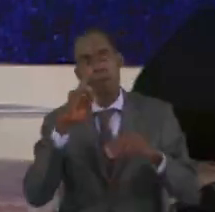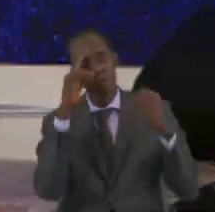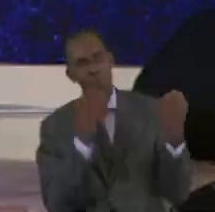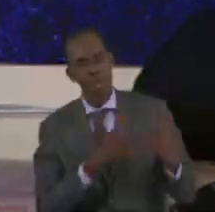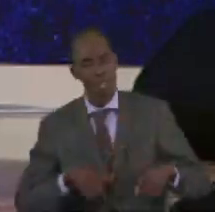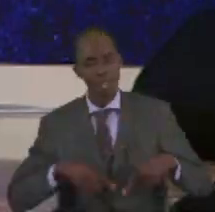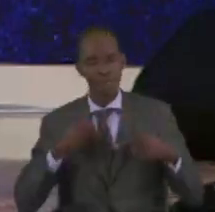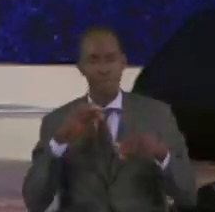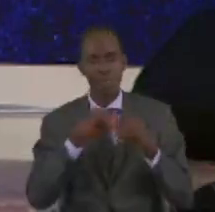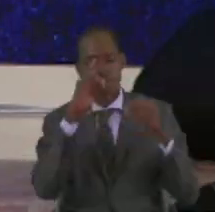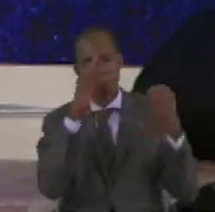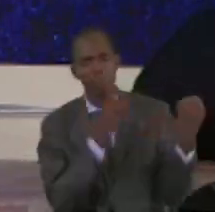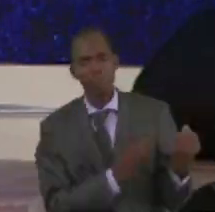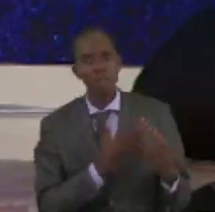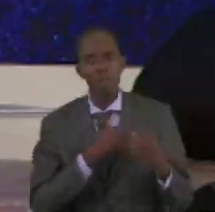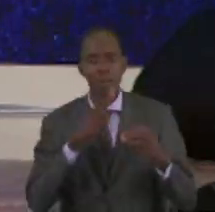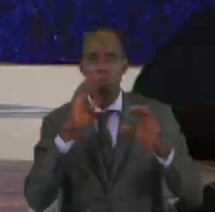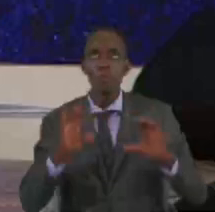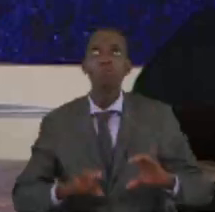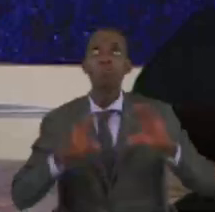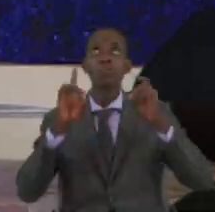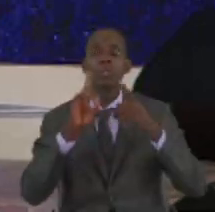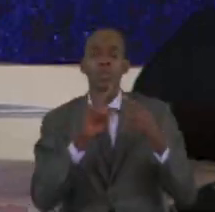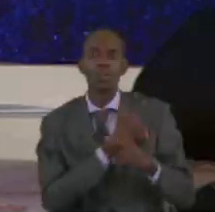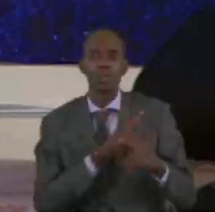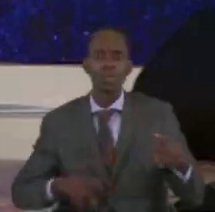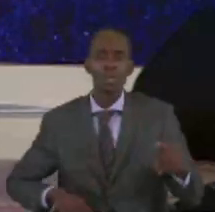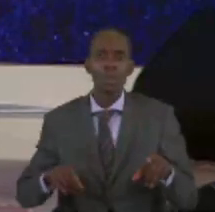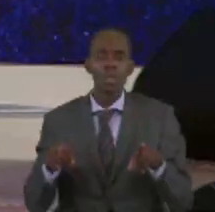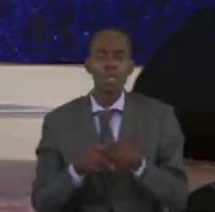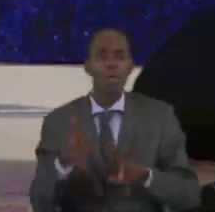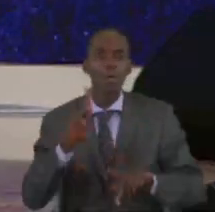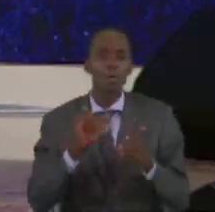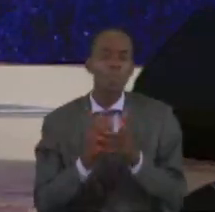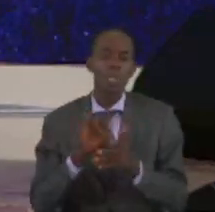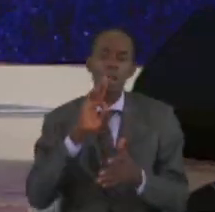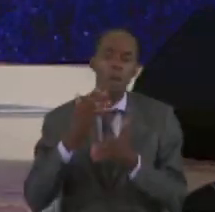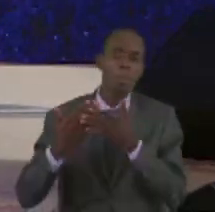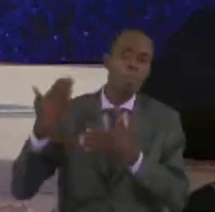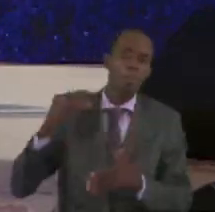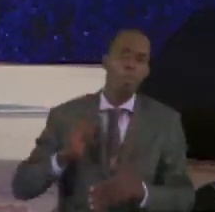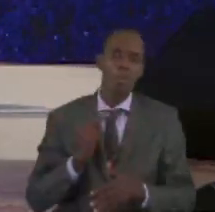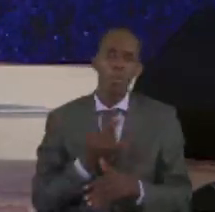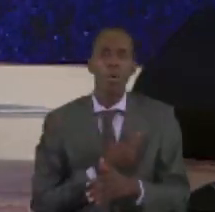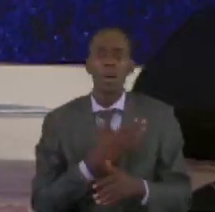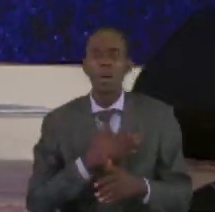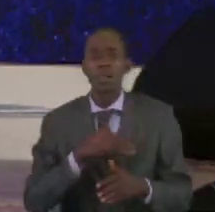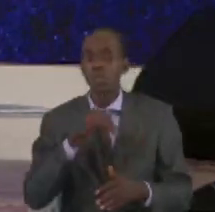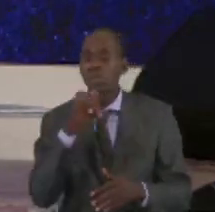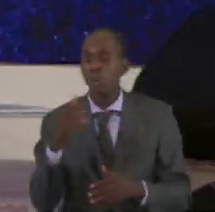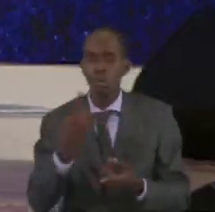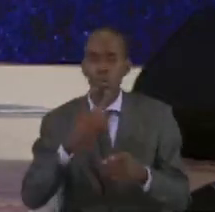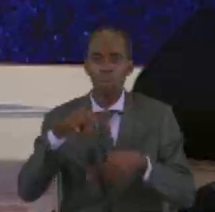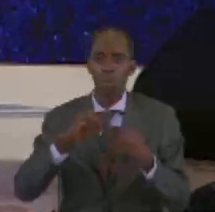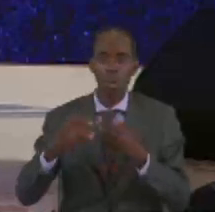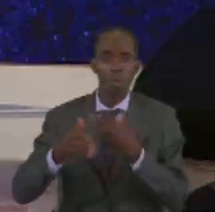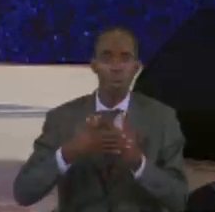était utile. Je marche par la foi, je vis par la foi. Je me suis engagé au Seigneur comme les